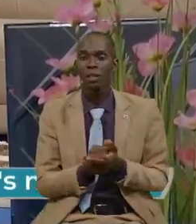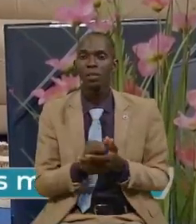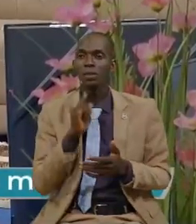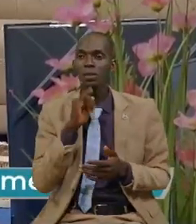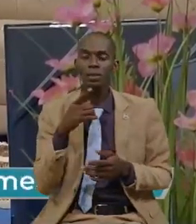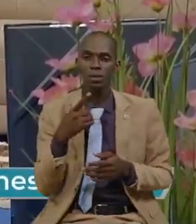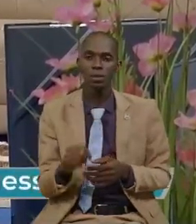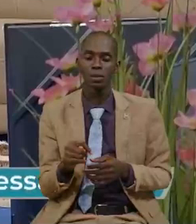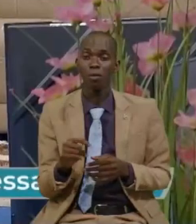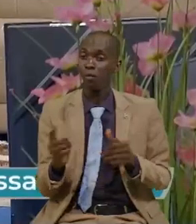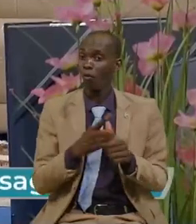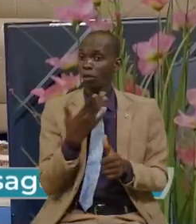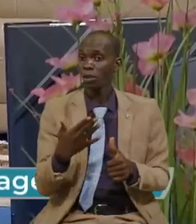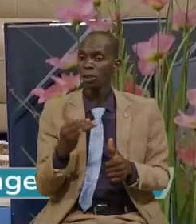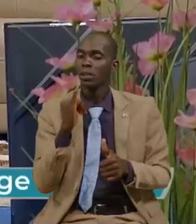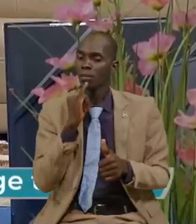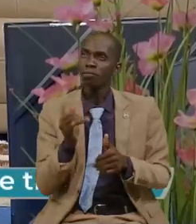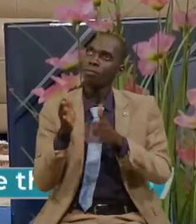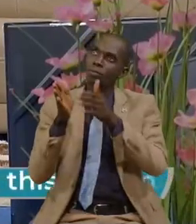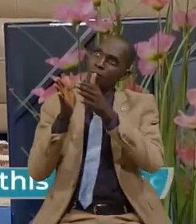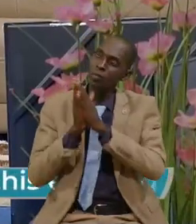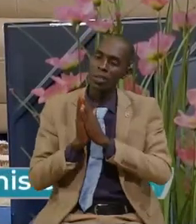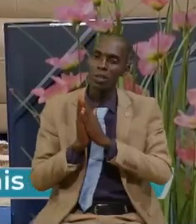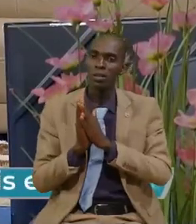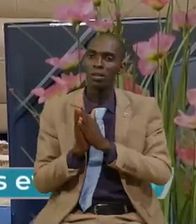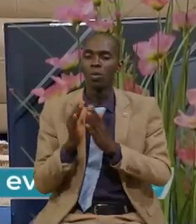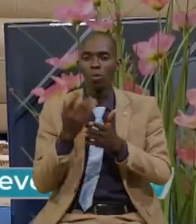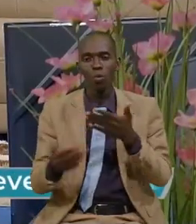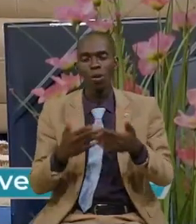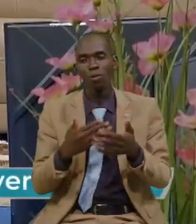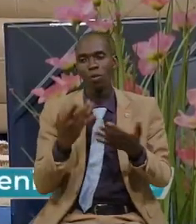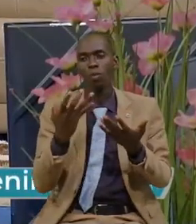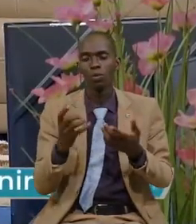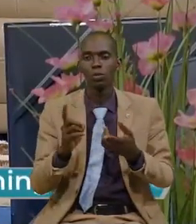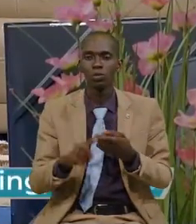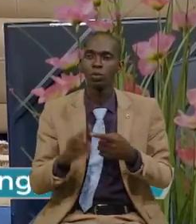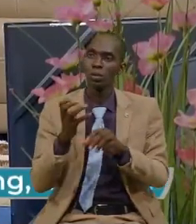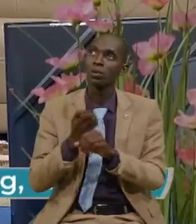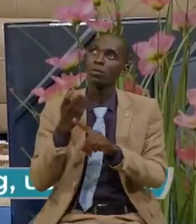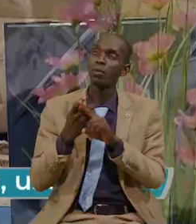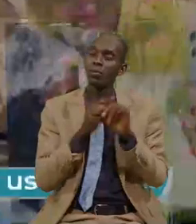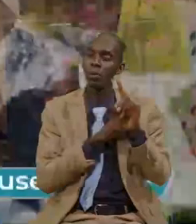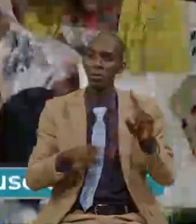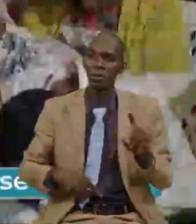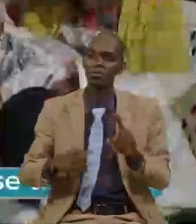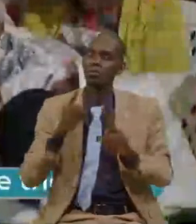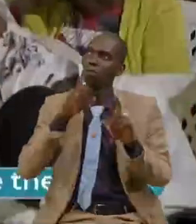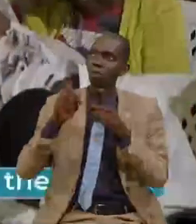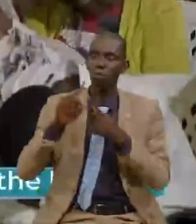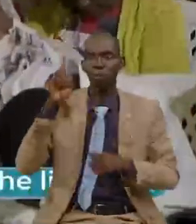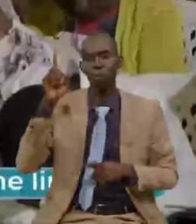La quatrième chose à faire, la première chose à faire, vous faites que votre requête soit connue de Dieu. Que voulez-vous que le Seigneur fasse pour